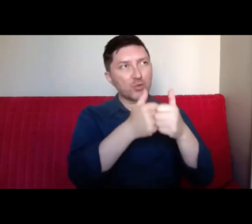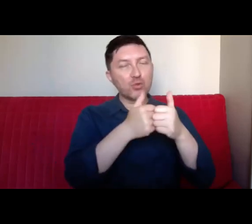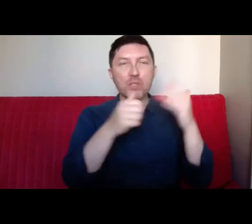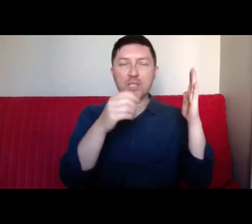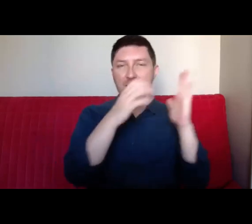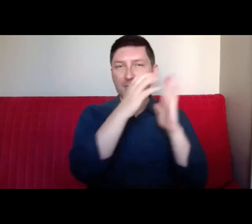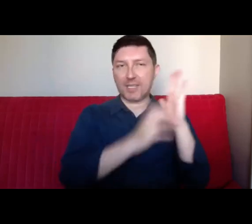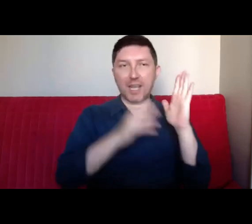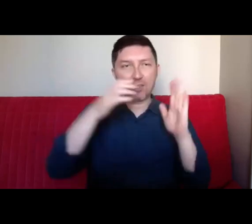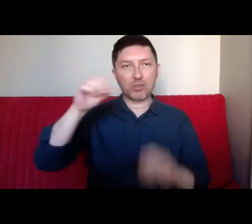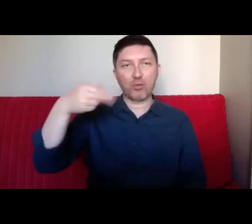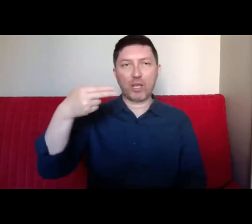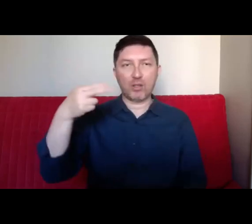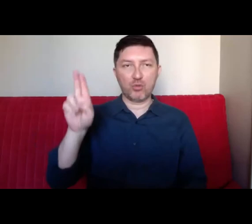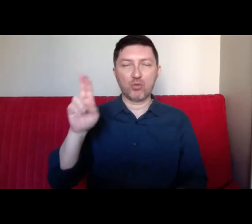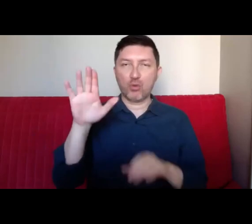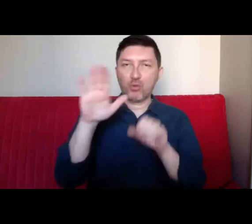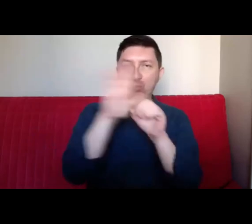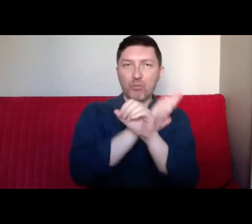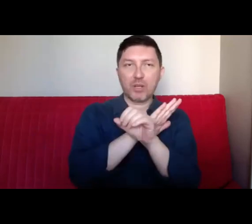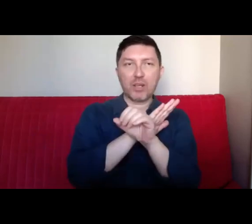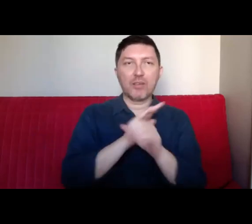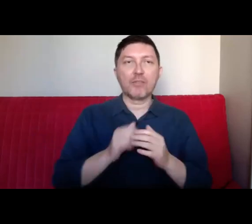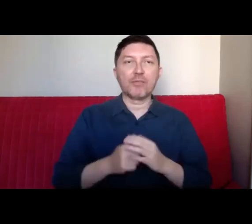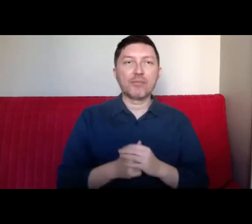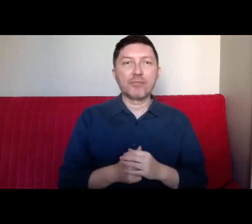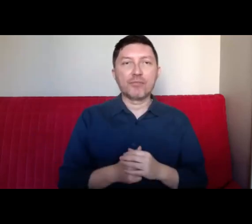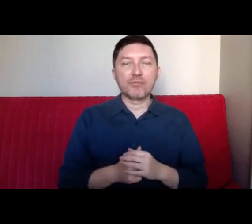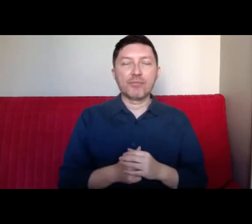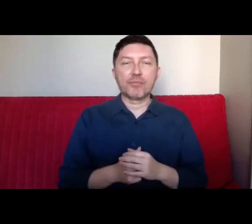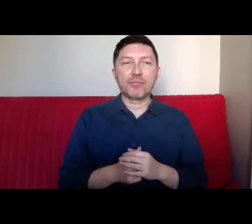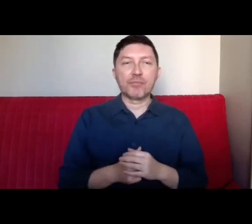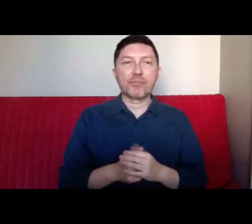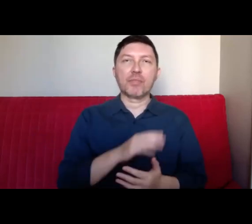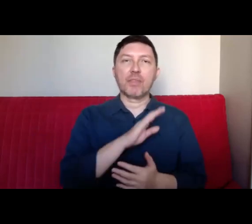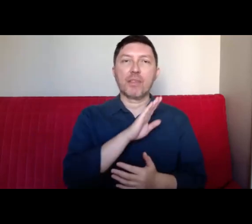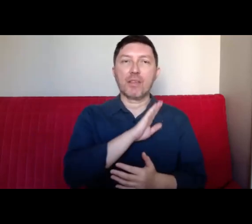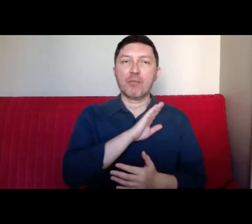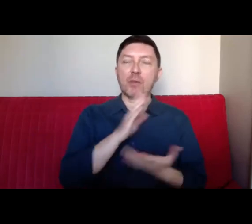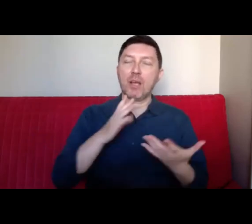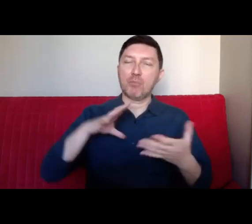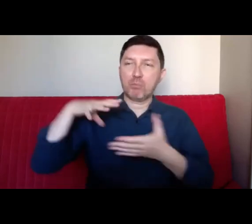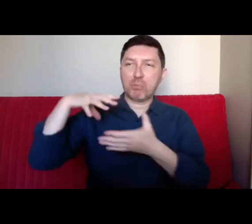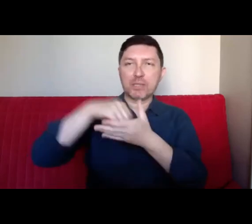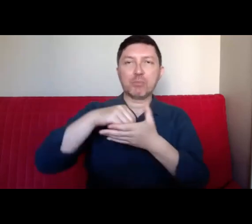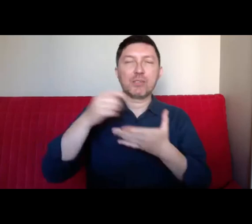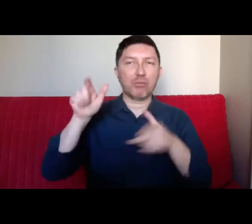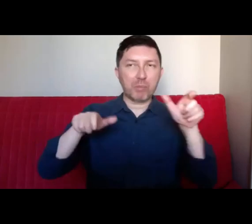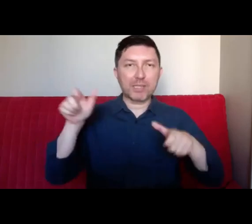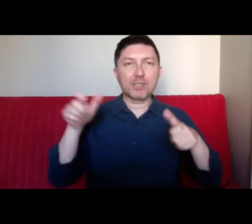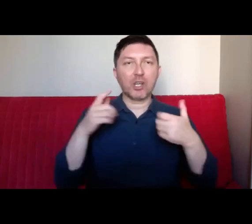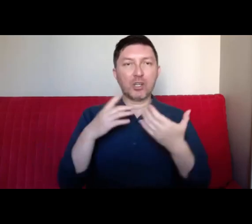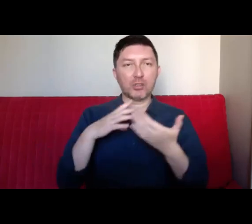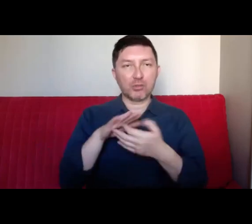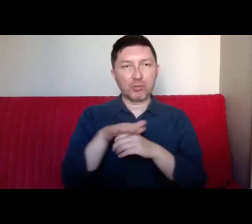de services de haute qualité, à travers les participations des utilisateurs, une bonne gouvernance, l'accessibilité, la disponibilité,